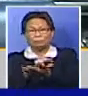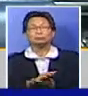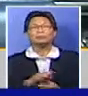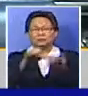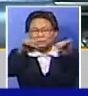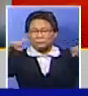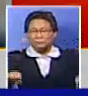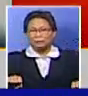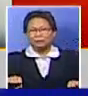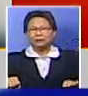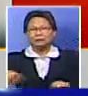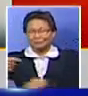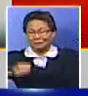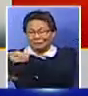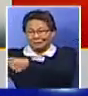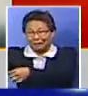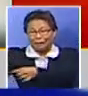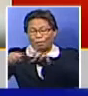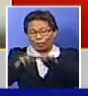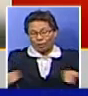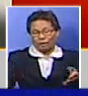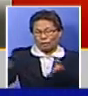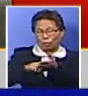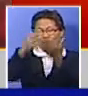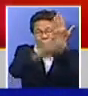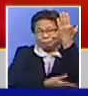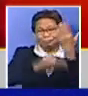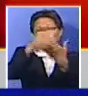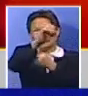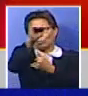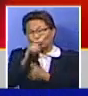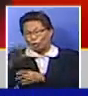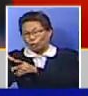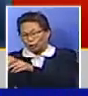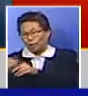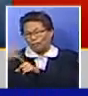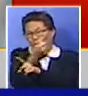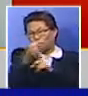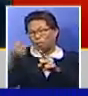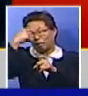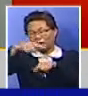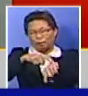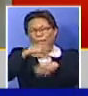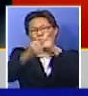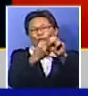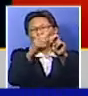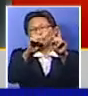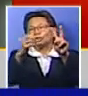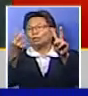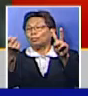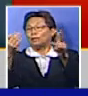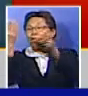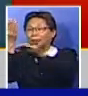Berdasarkan sistem sahsiah diri murid yang direkod di seluruh negara, peratusan murid terlibat dengan kes buli bagi tempoh 2012